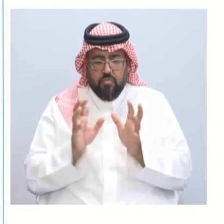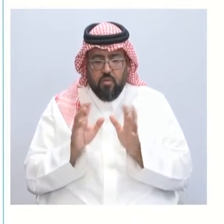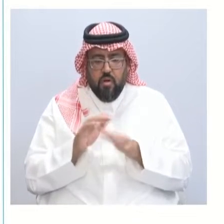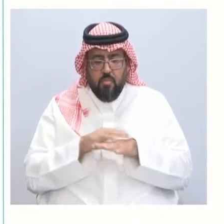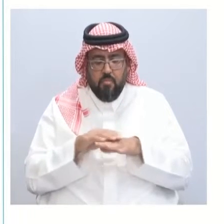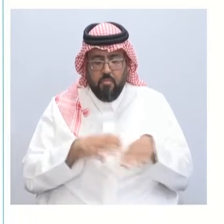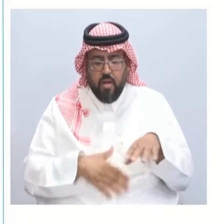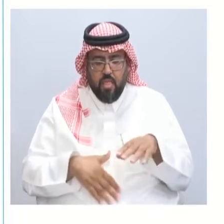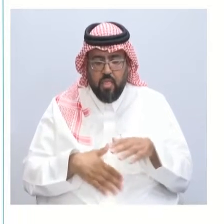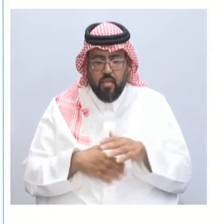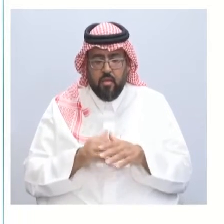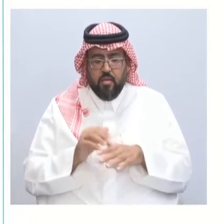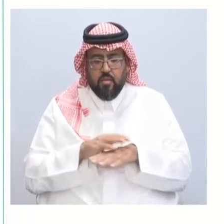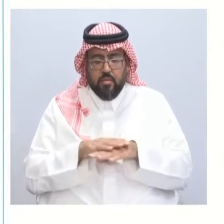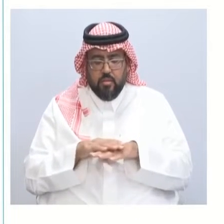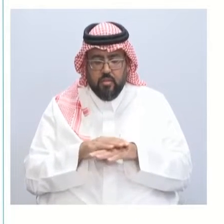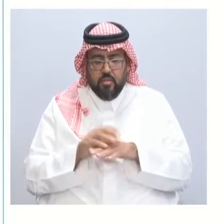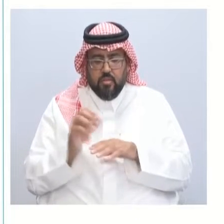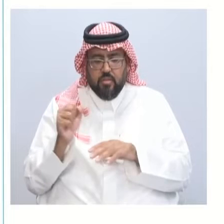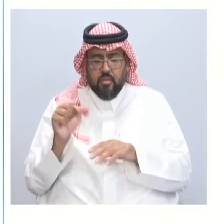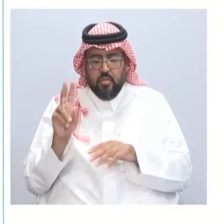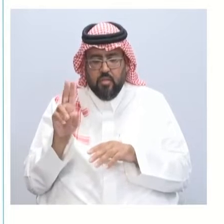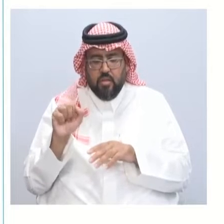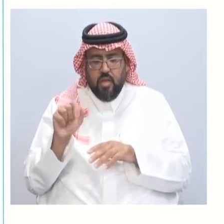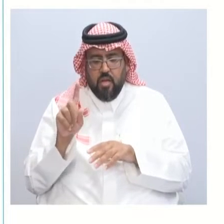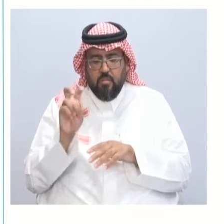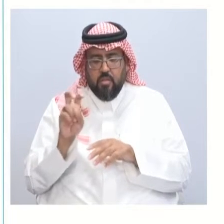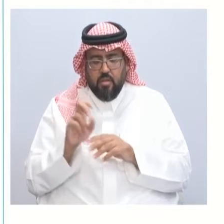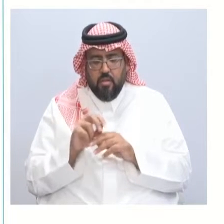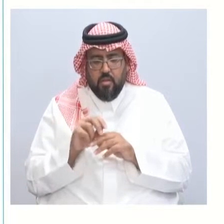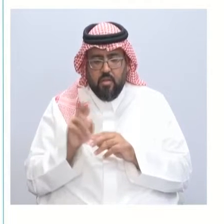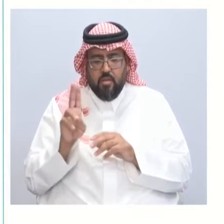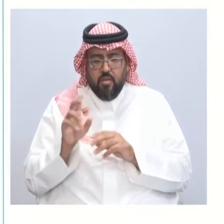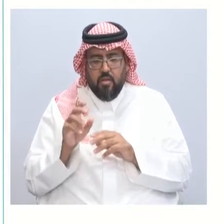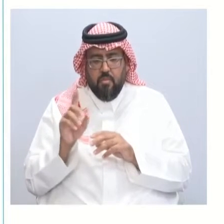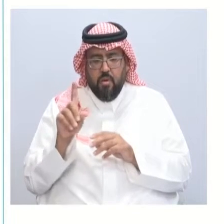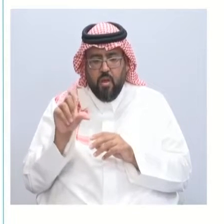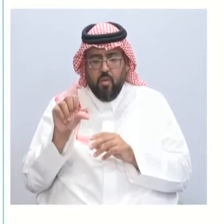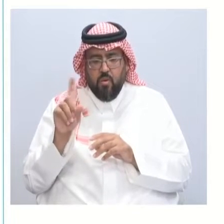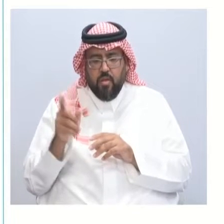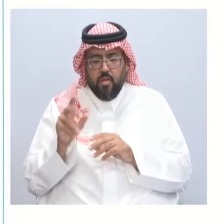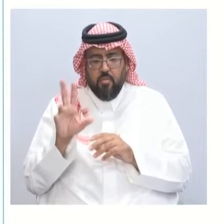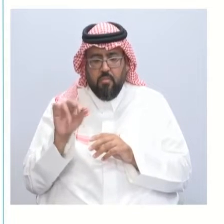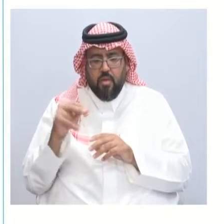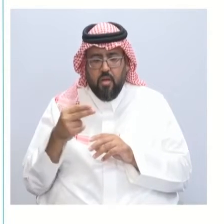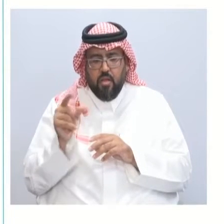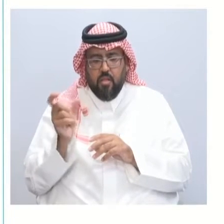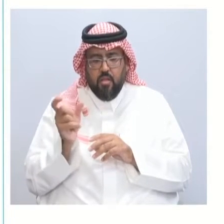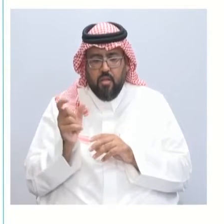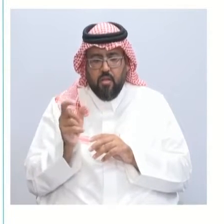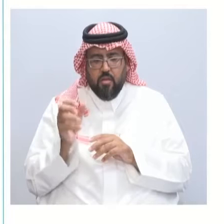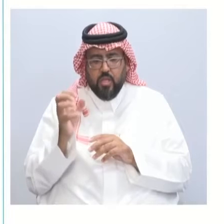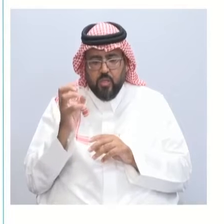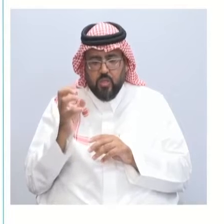الارض ثم تصلبت وتتكون من بلورات المعادن وهذه